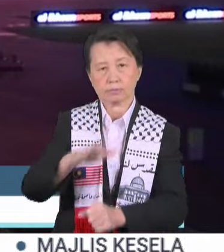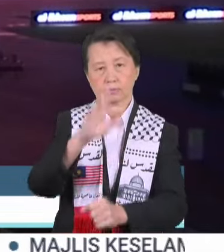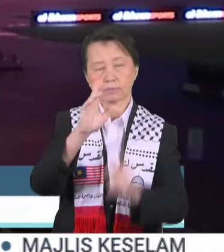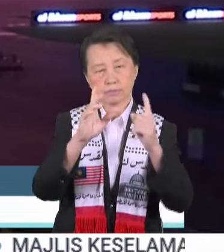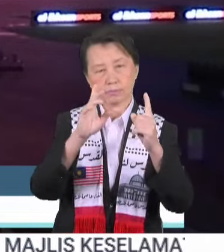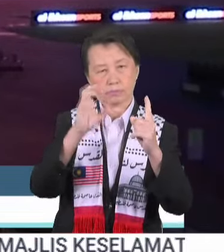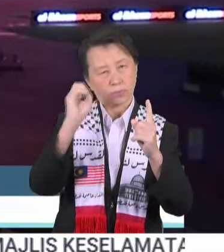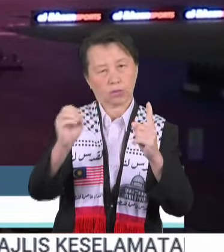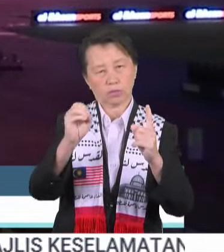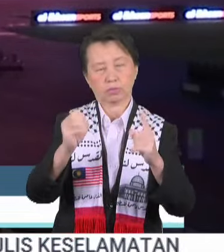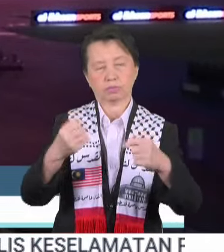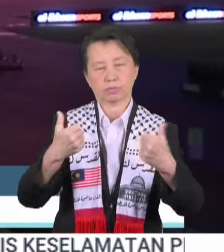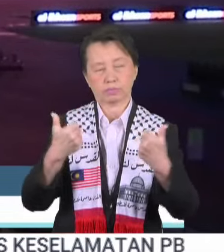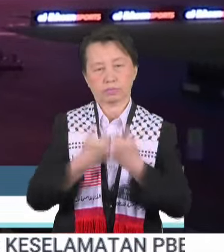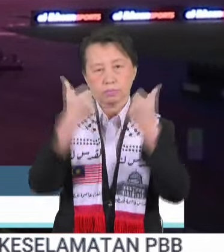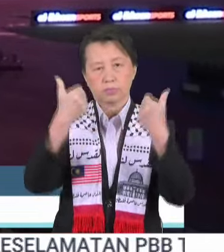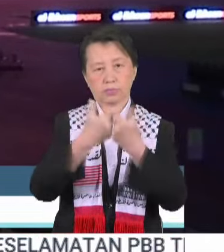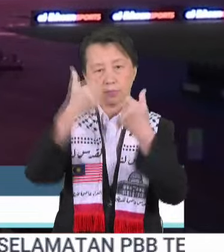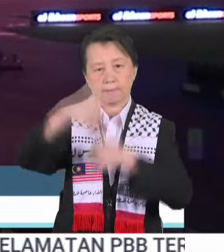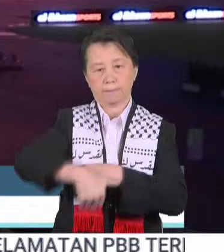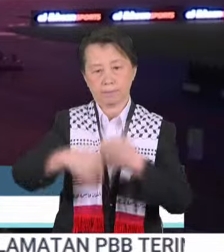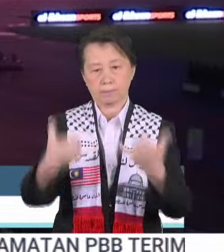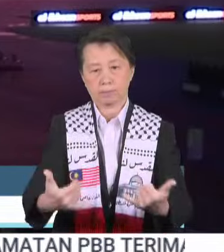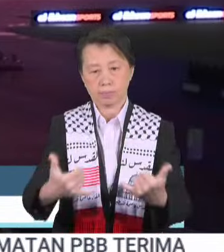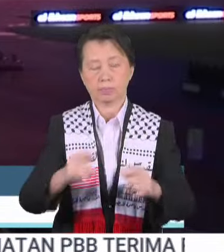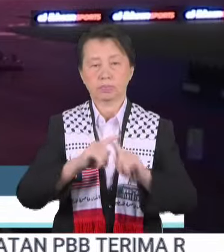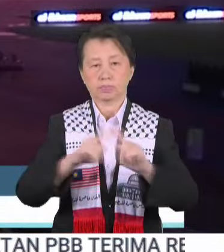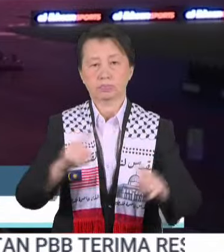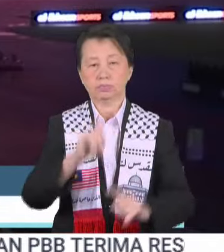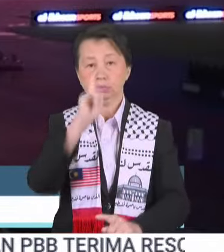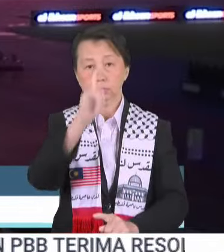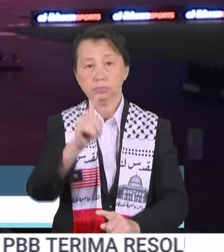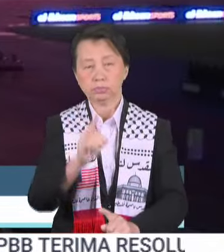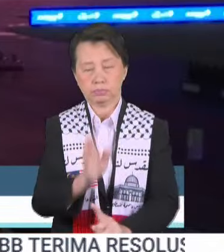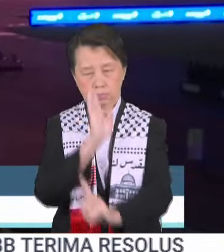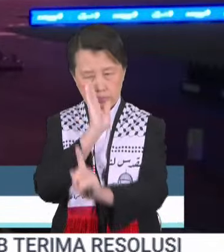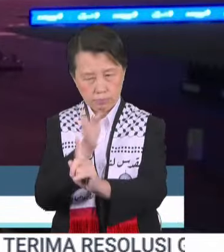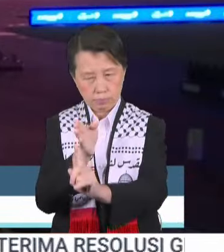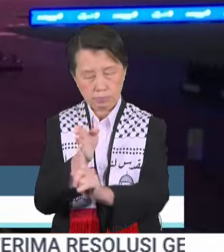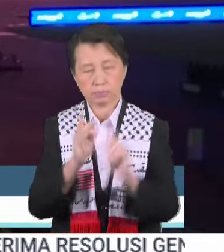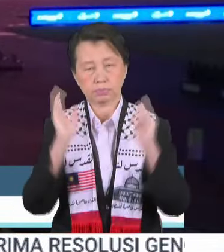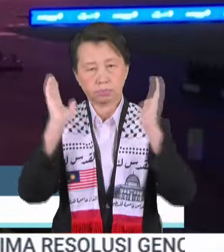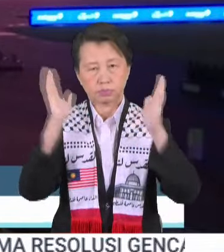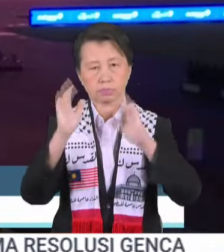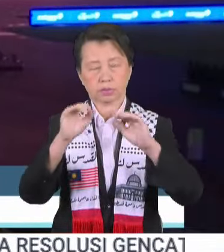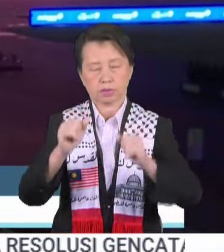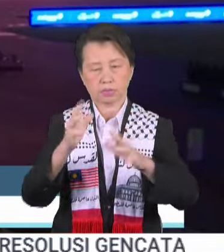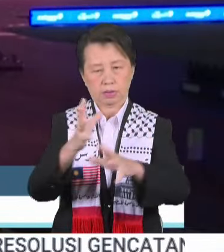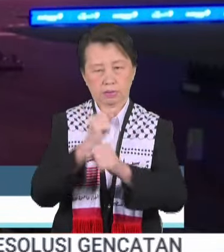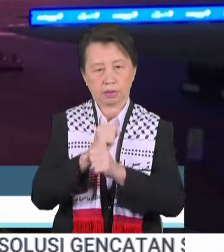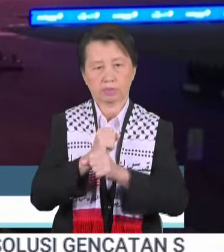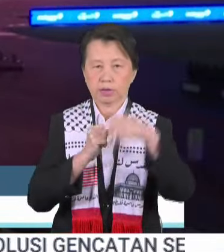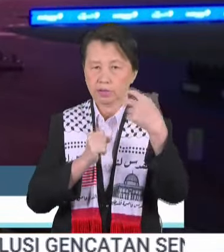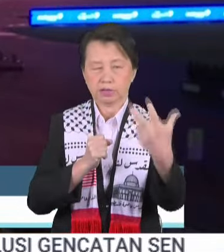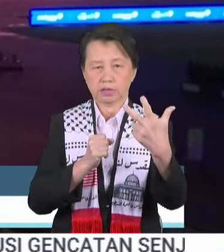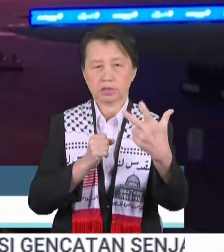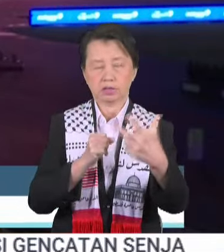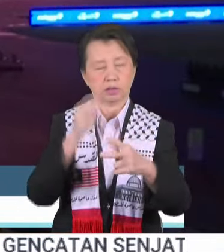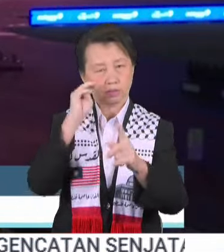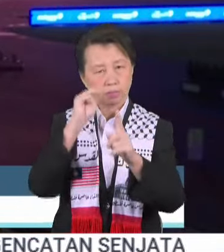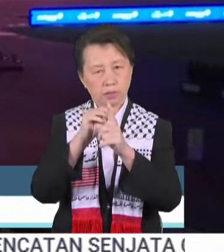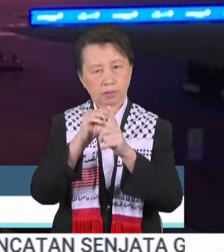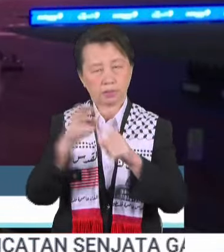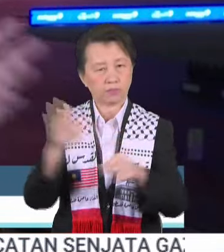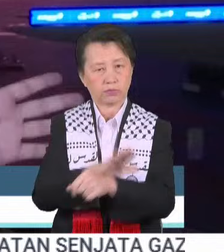satu mata perlawanan malam ini namun pastinya sasaran pasukan mahu meraih tiga mata penuh